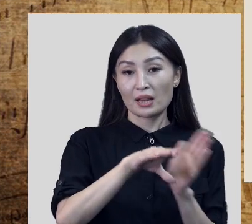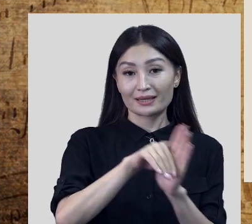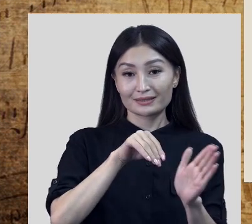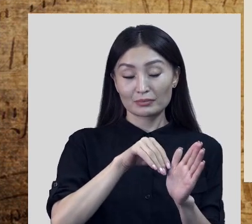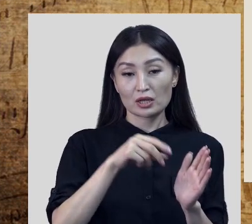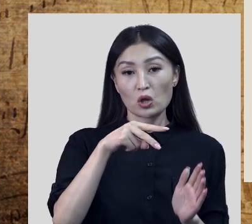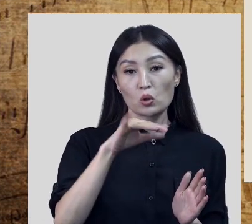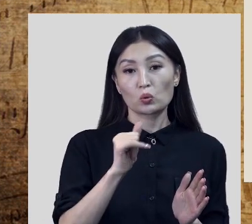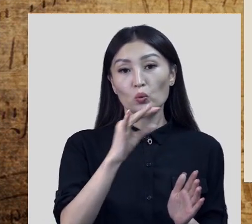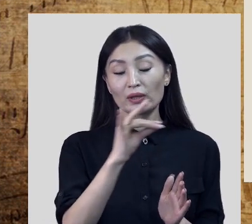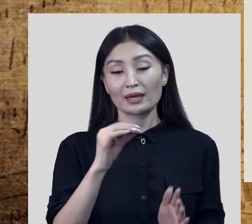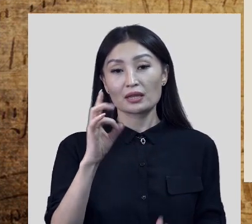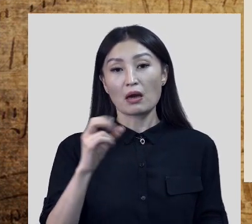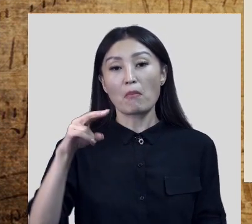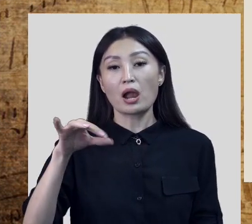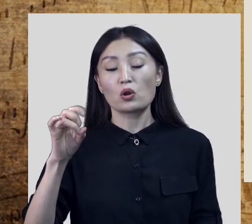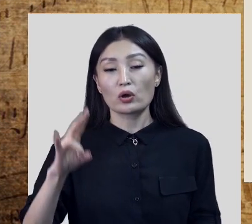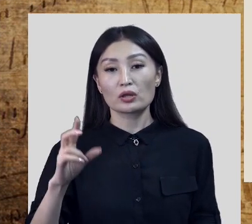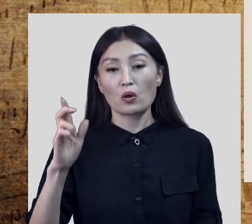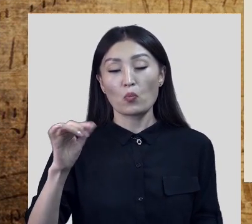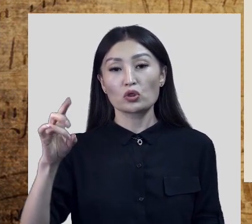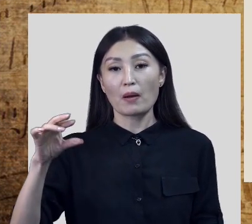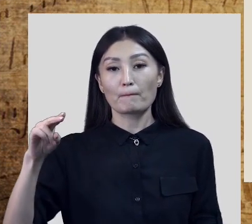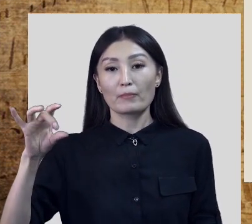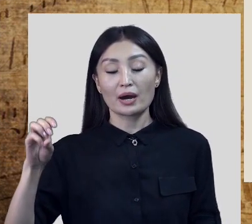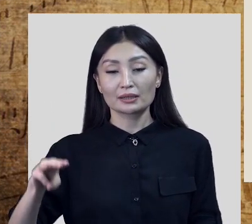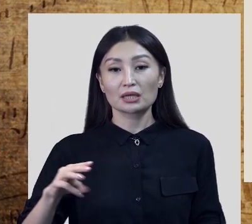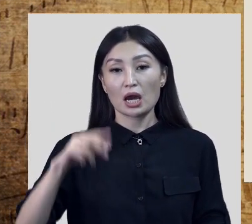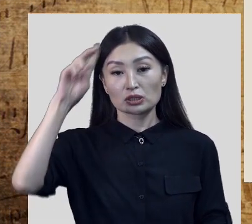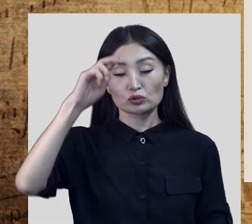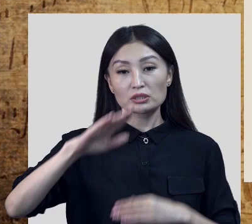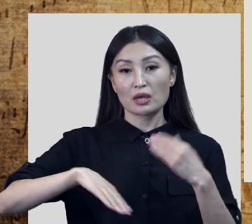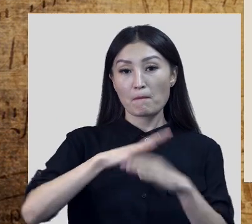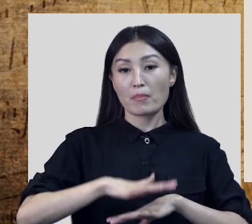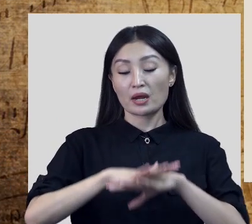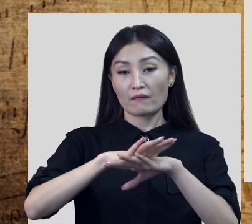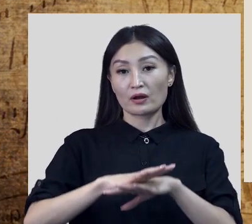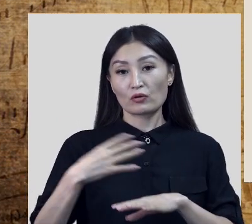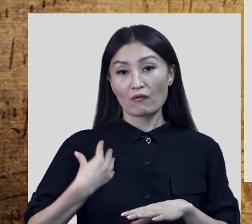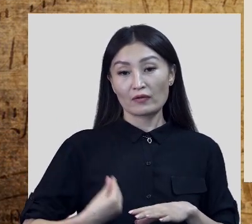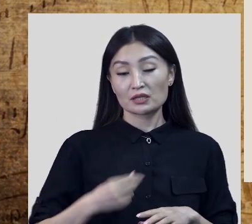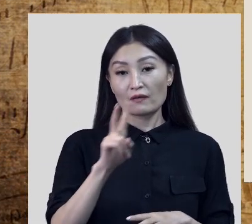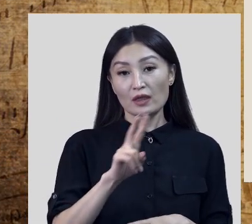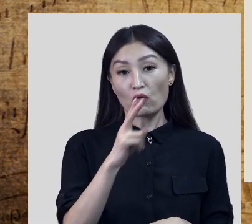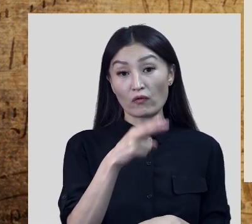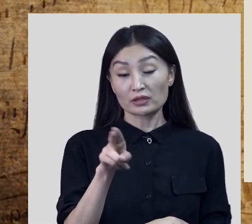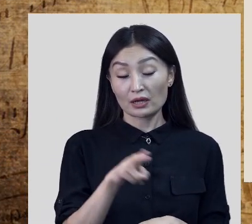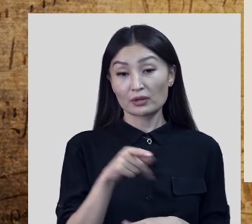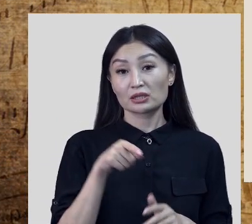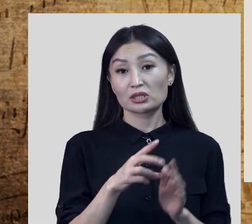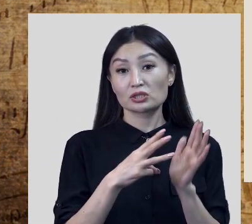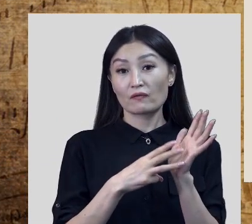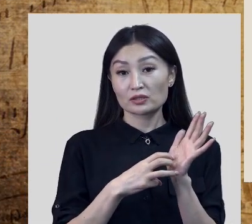луи наполеон бонапарт а государственный переворот во франции произошел 2 декабря